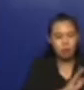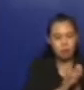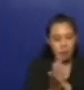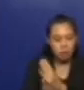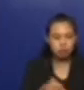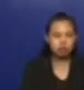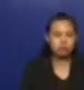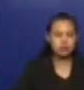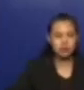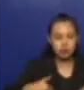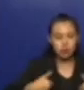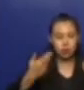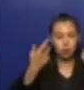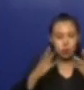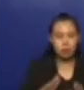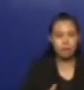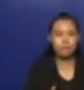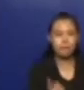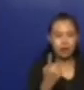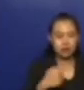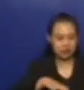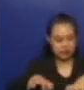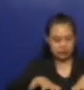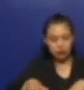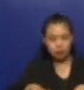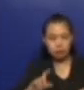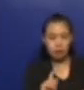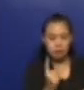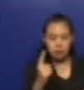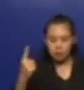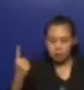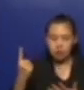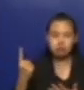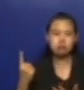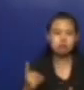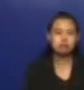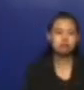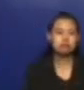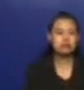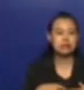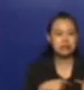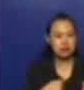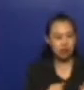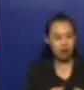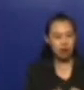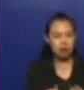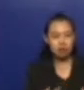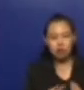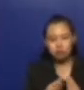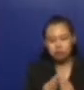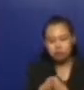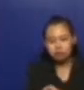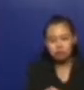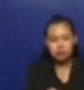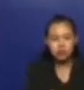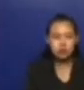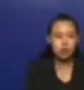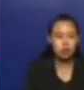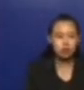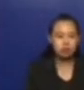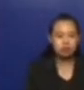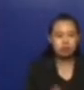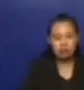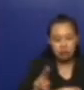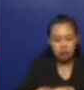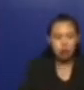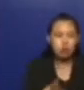มอลการบริหารบริบทใหม่ใจถึงใจต้องมีเวลาจับเข่าคุยกับประชาชนม